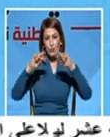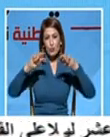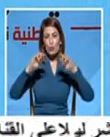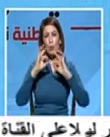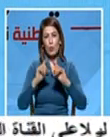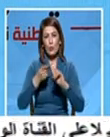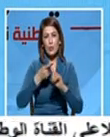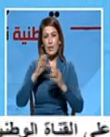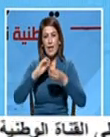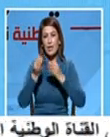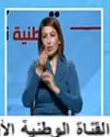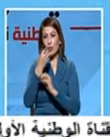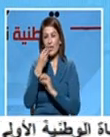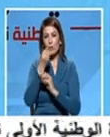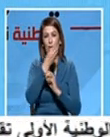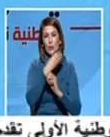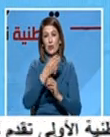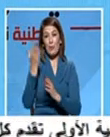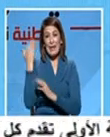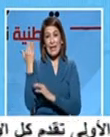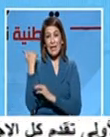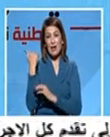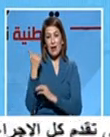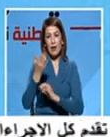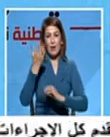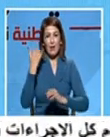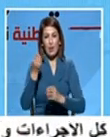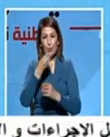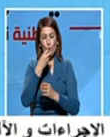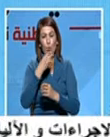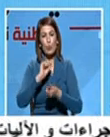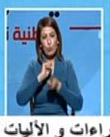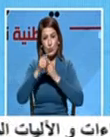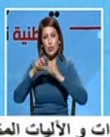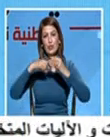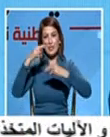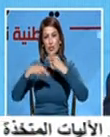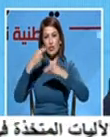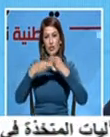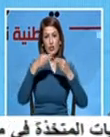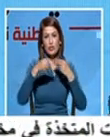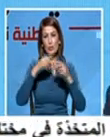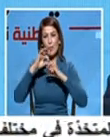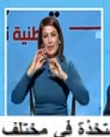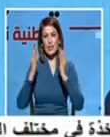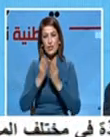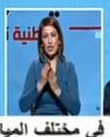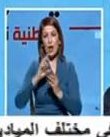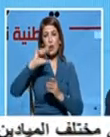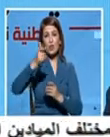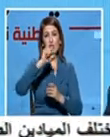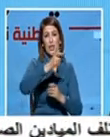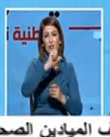الاشهر السابقيه الهيستوريك معناها التاريخ باش ما يخرجش على الاكستوريك هذاك ويجدد له مده شهر بالشهر بالشهر حتى